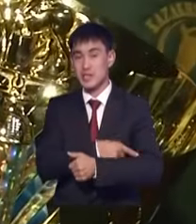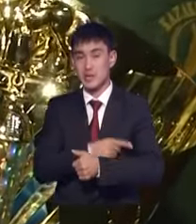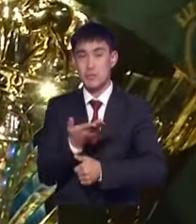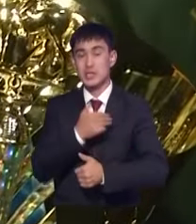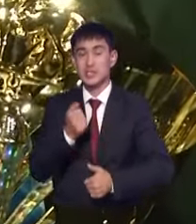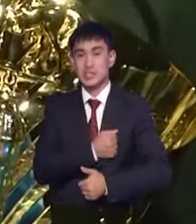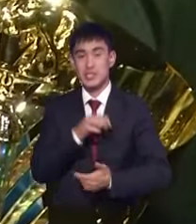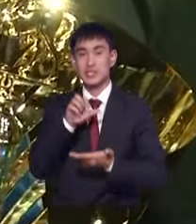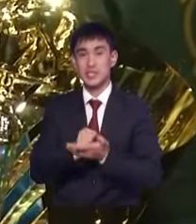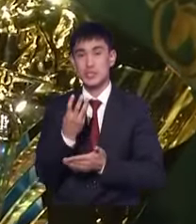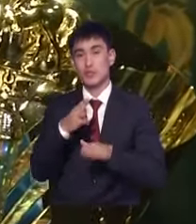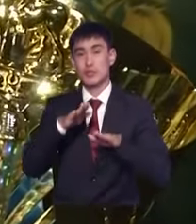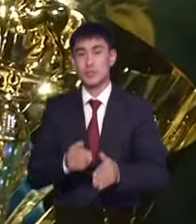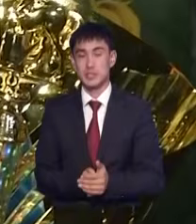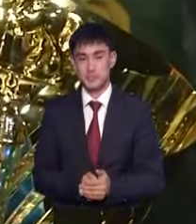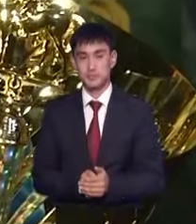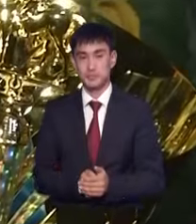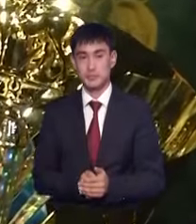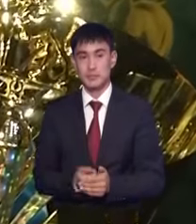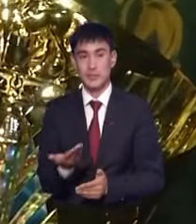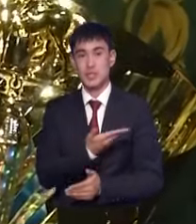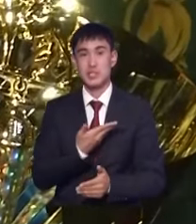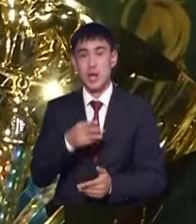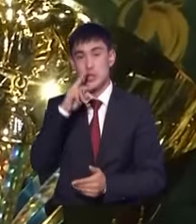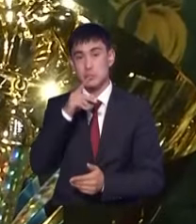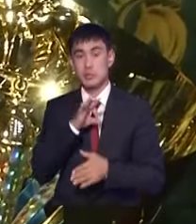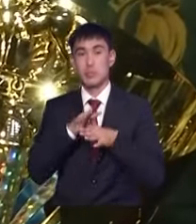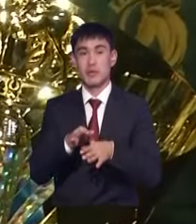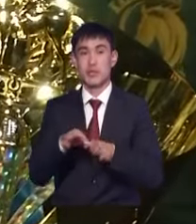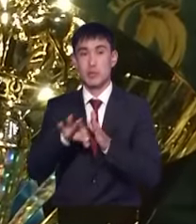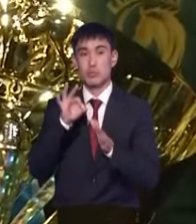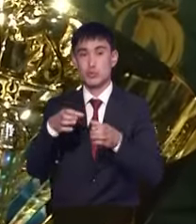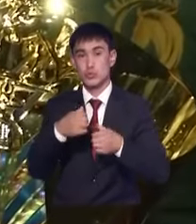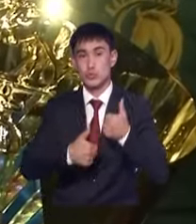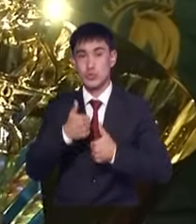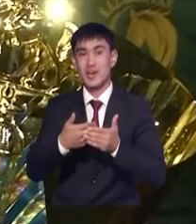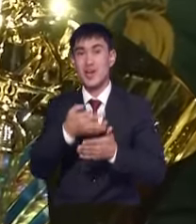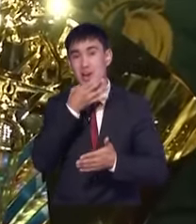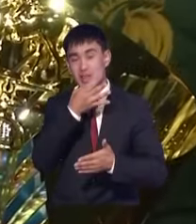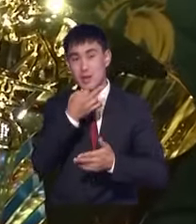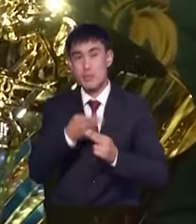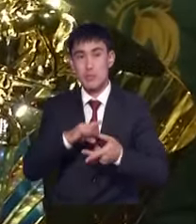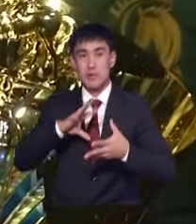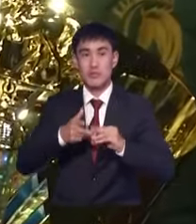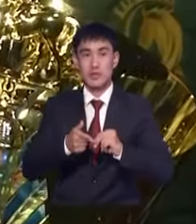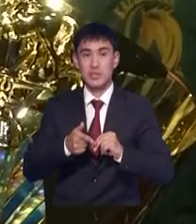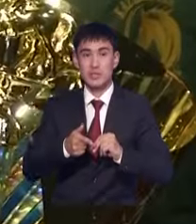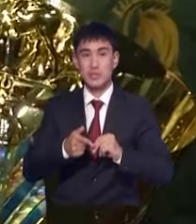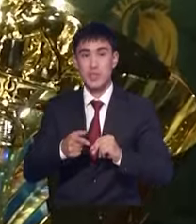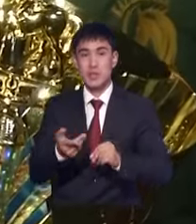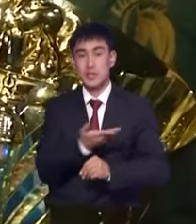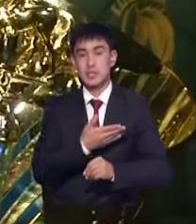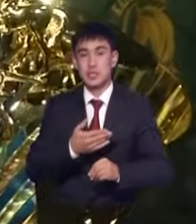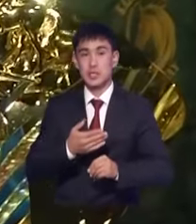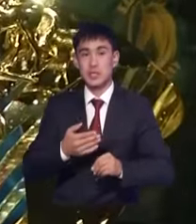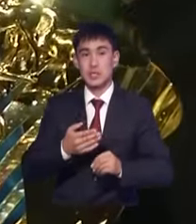мы, к сожалению, заняли только 4-е место. Нашей основной ошибкой было проведение отборочного турнира слишком рано, что привело к длительному застою наших